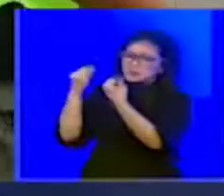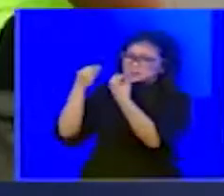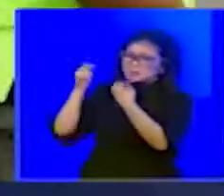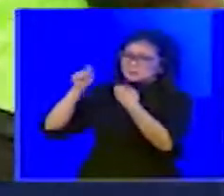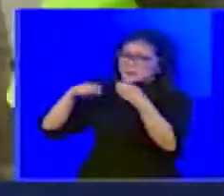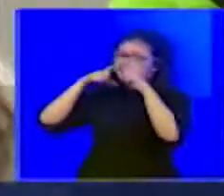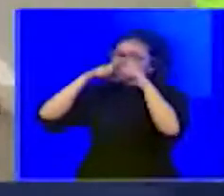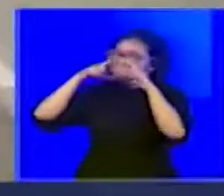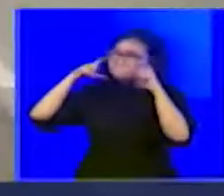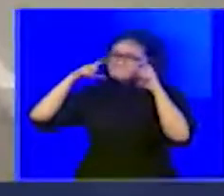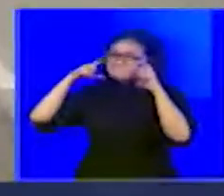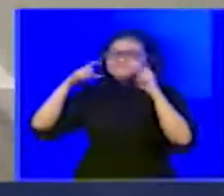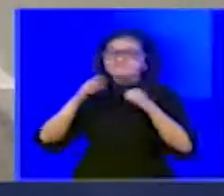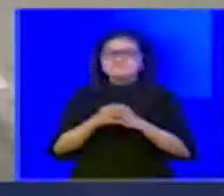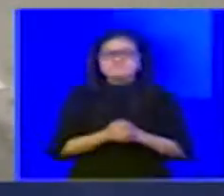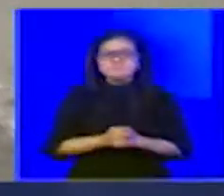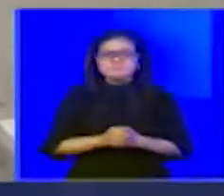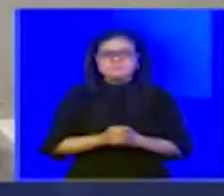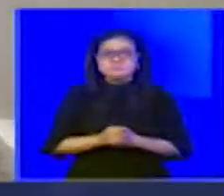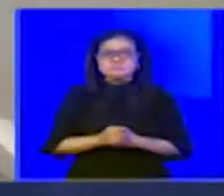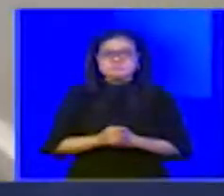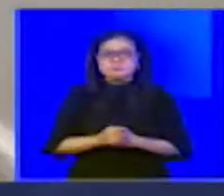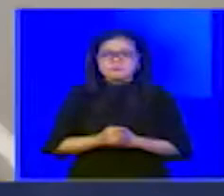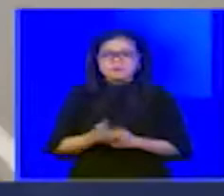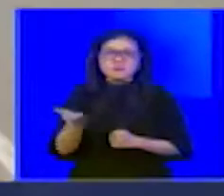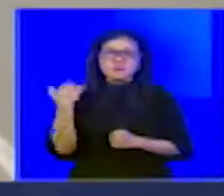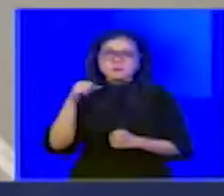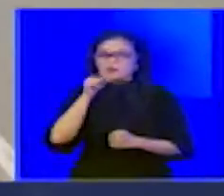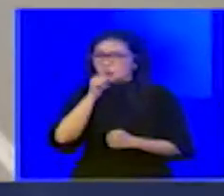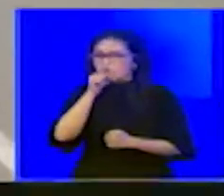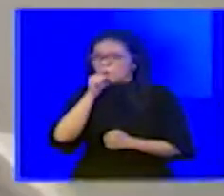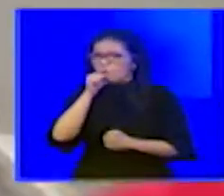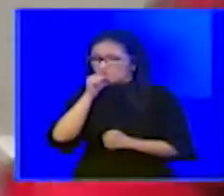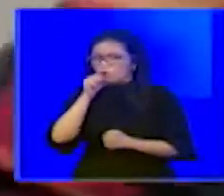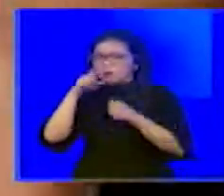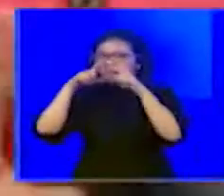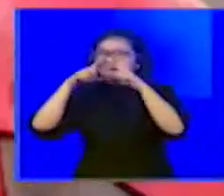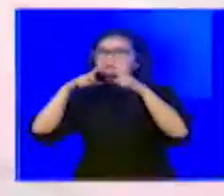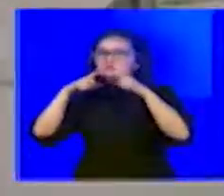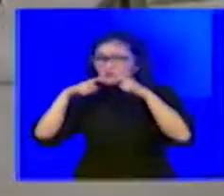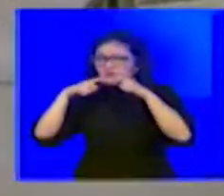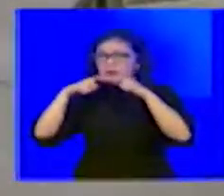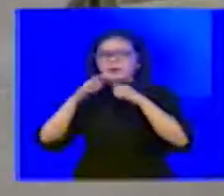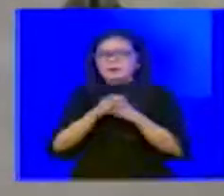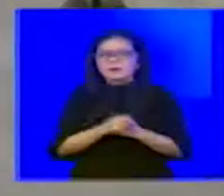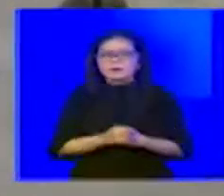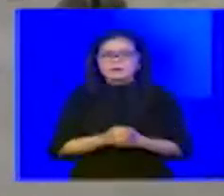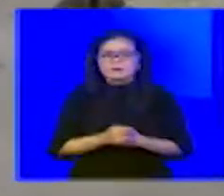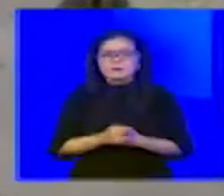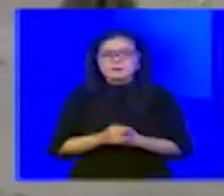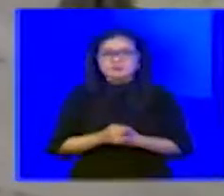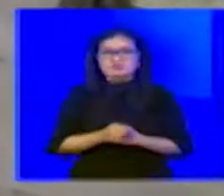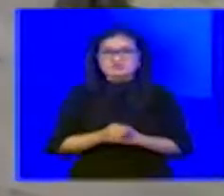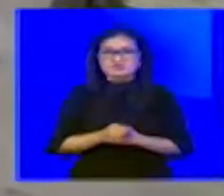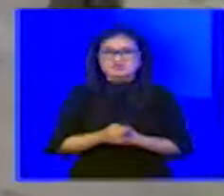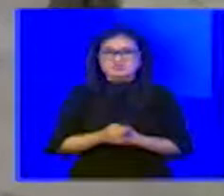situ. Lupa karena batuk saya tadi, jadi saya lagi batuk. Sanksi apa ya dikasih, Bu? Petugas